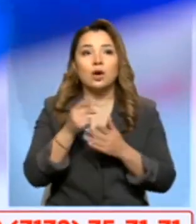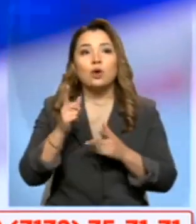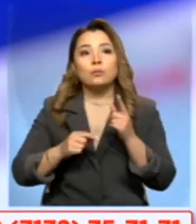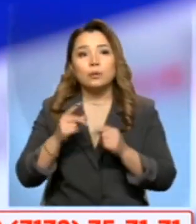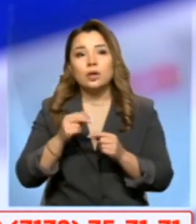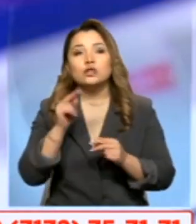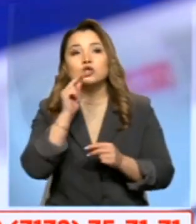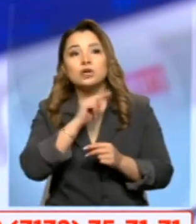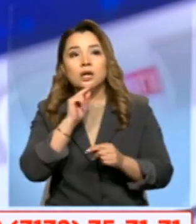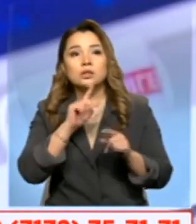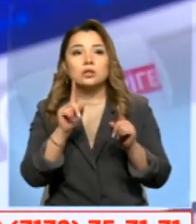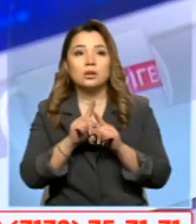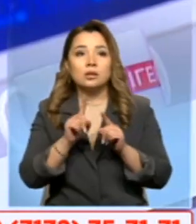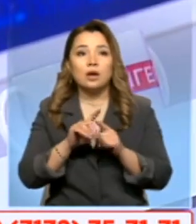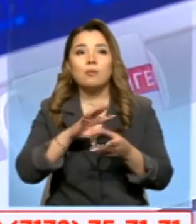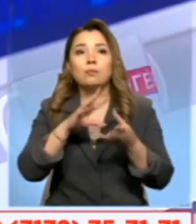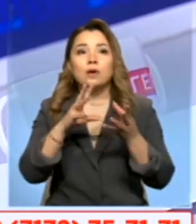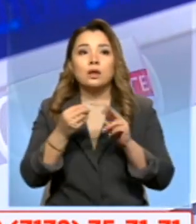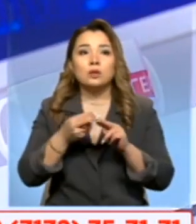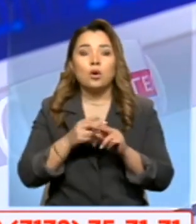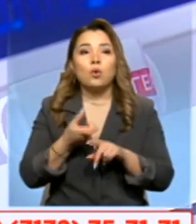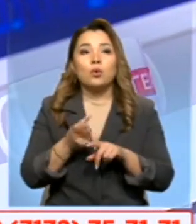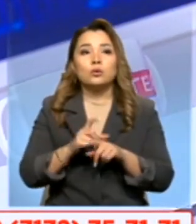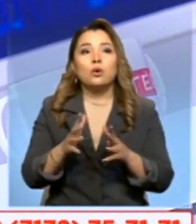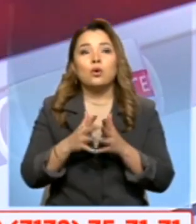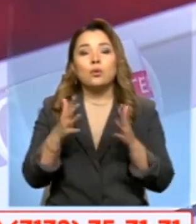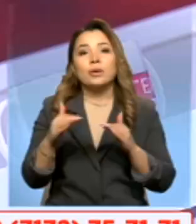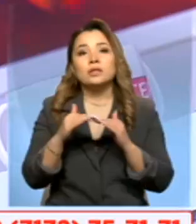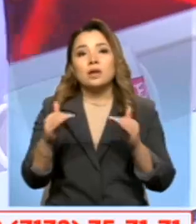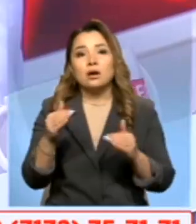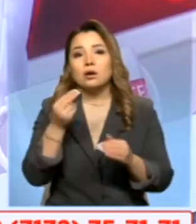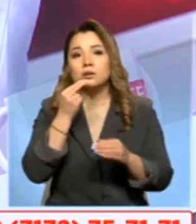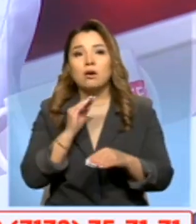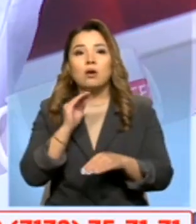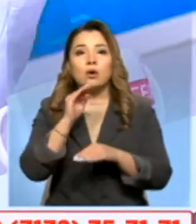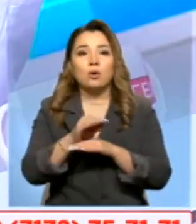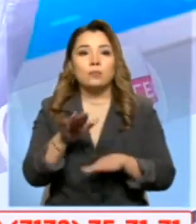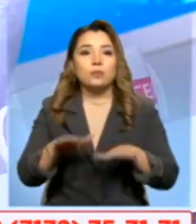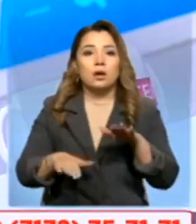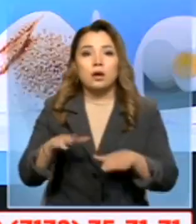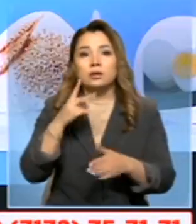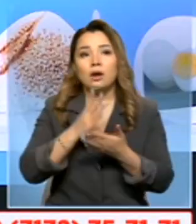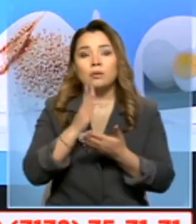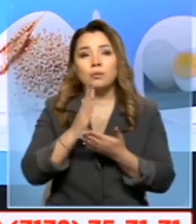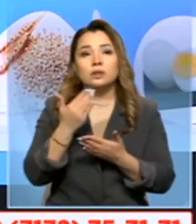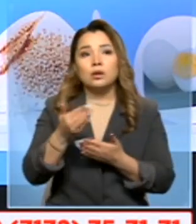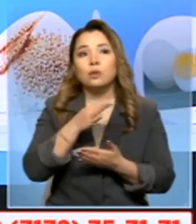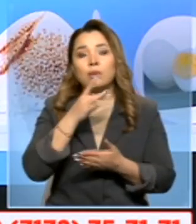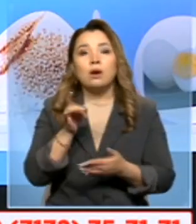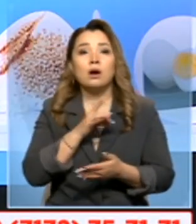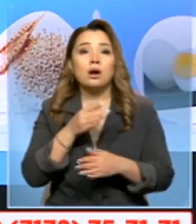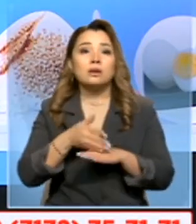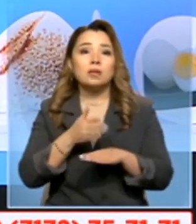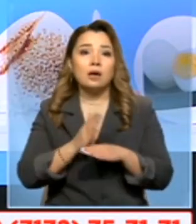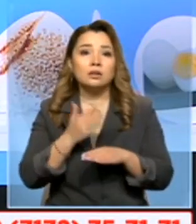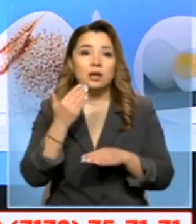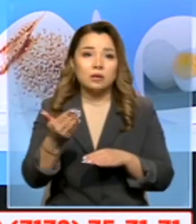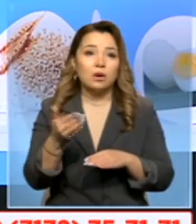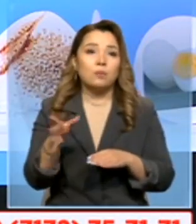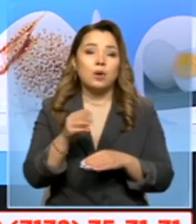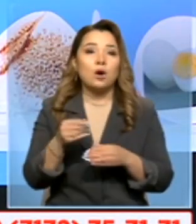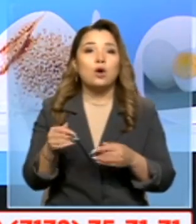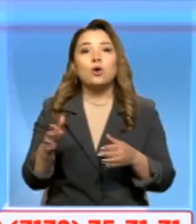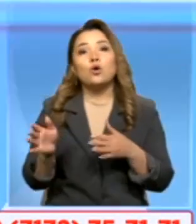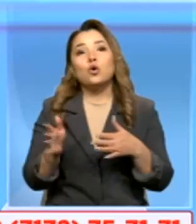пен чай деген нәрселердің барлығын өте көп деңгейде қабылдайды. Салмақ қосам деп, иә? Бұл жандар қанша жерден ақ нанды, барлық